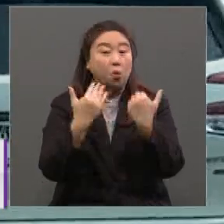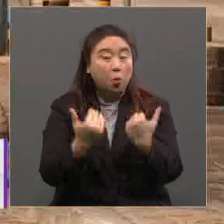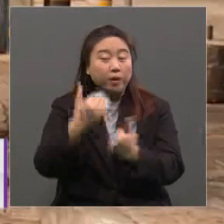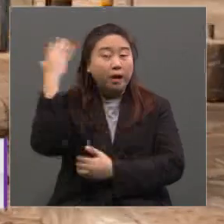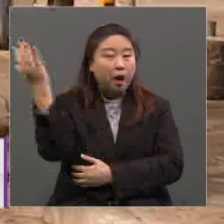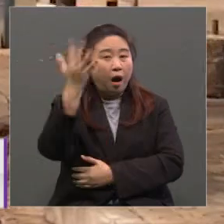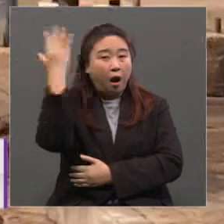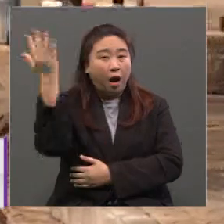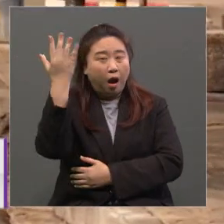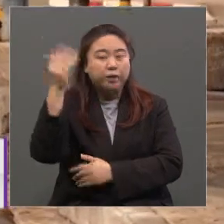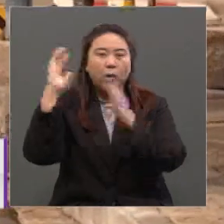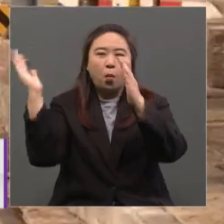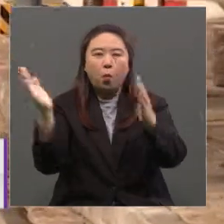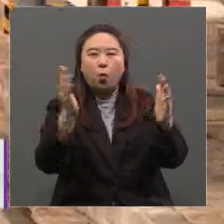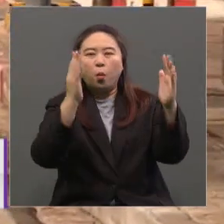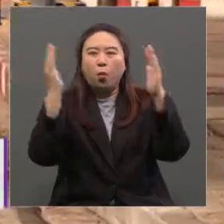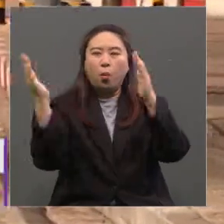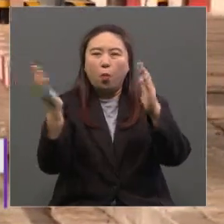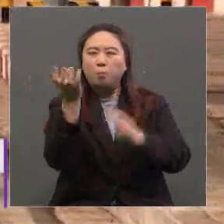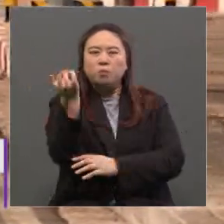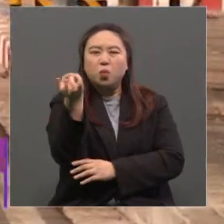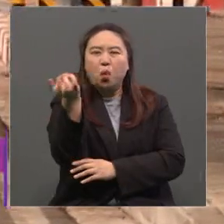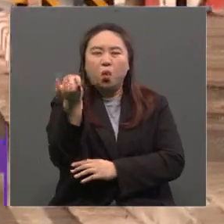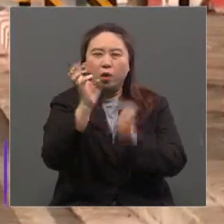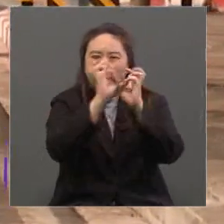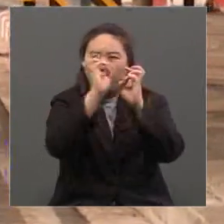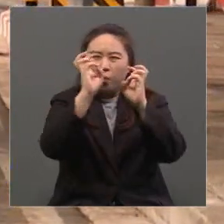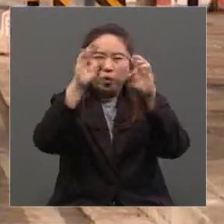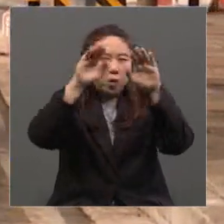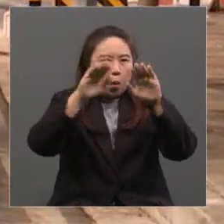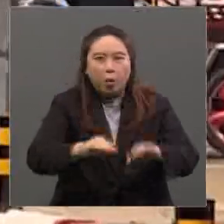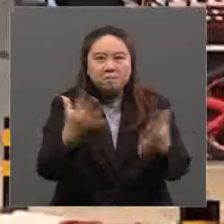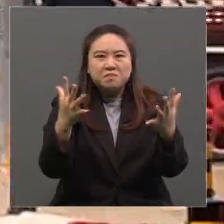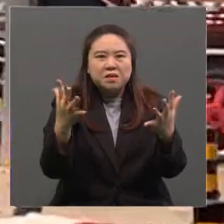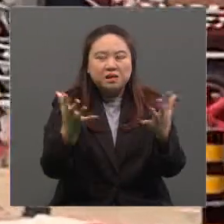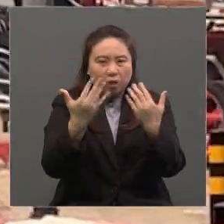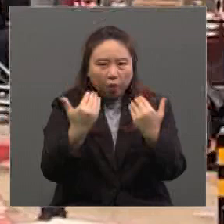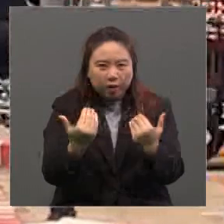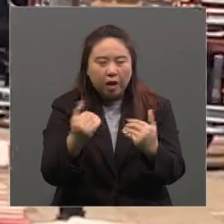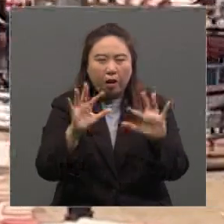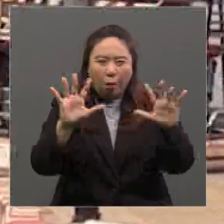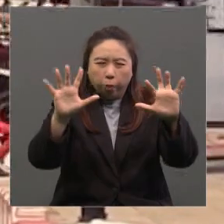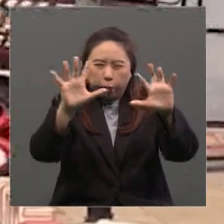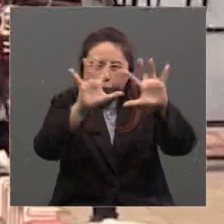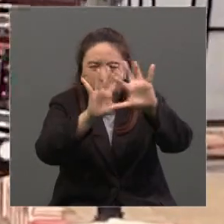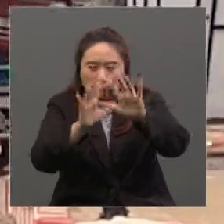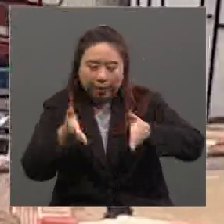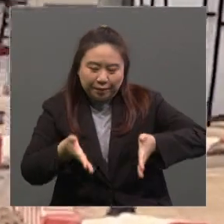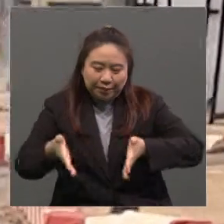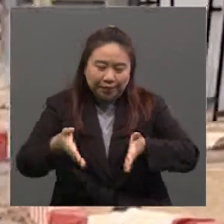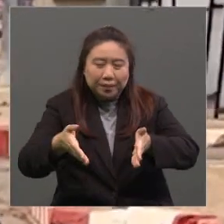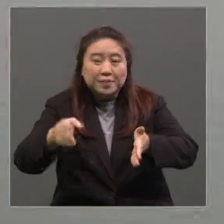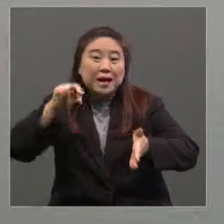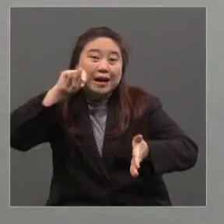มันนิ่งคุณผู้ชมลมพัดเบาๆนะครับเพราะฉะนั้นมันก็เลยไม่ได้ช่วยให้ฝุ่นมันระบายไปเลยฝุ่นควันเนี่ยปกคลุมหนาแน่นตลอดลำแม่น้ำ